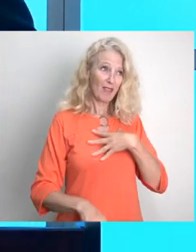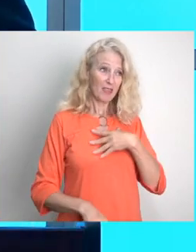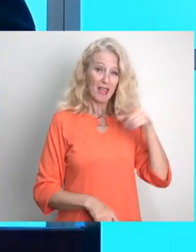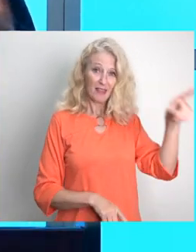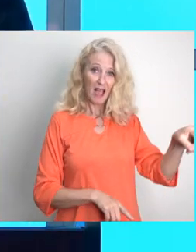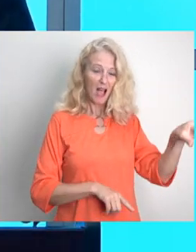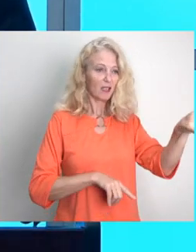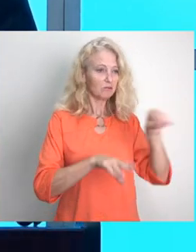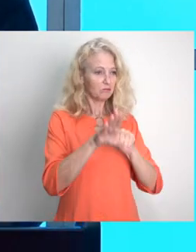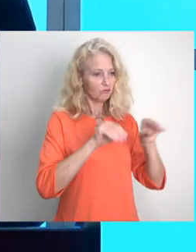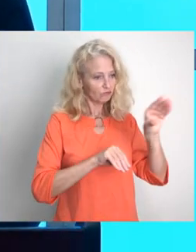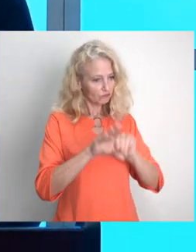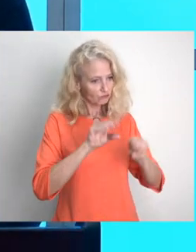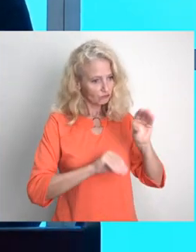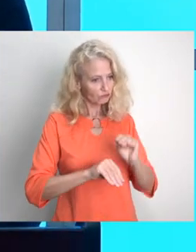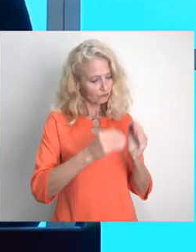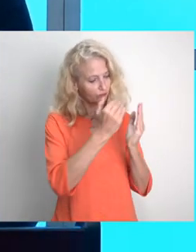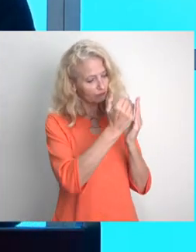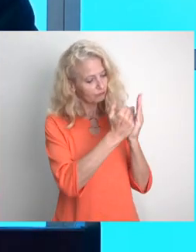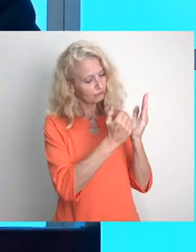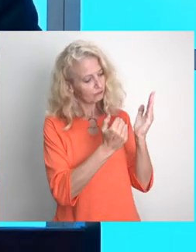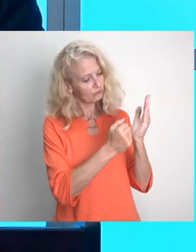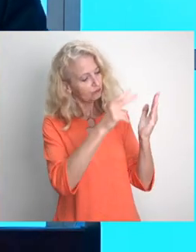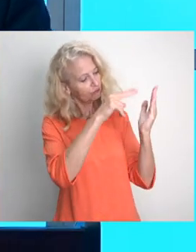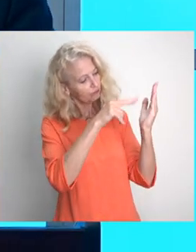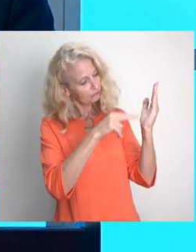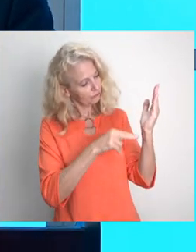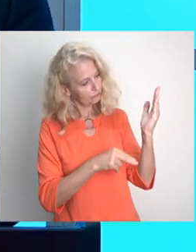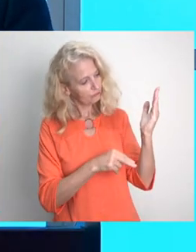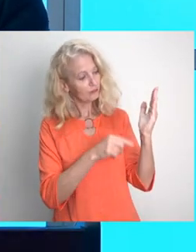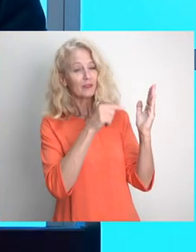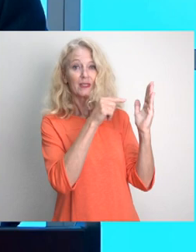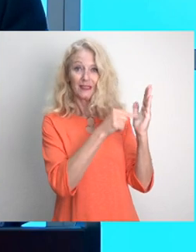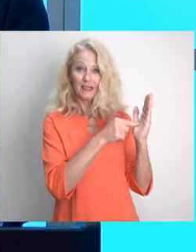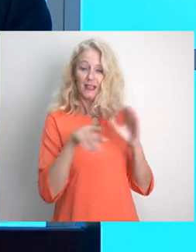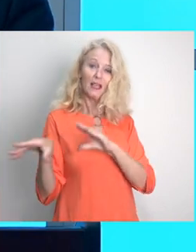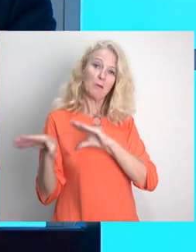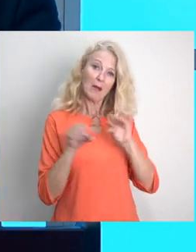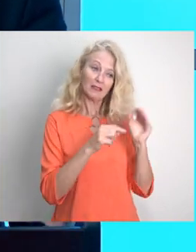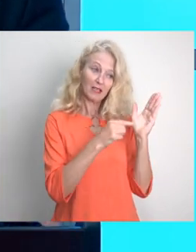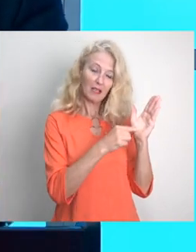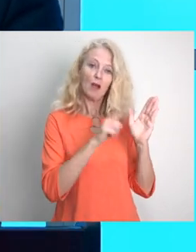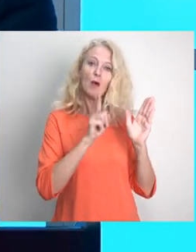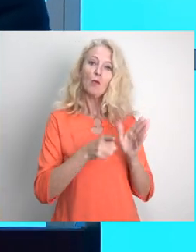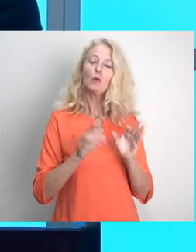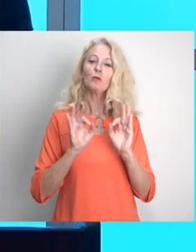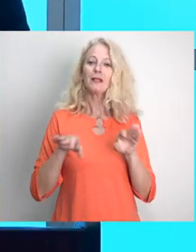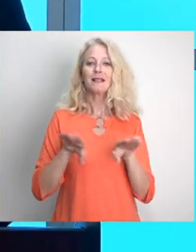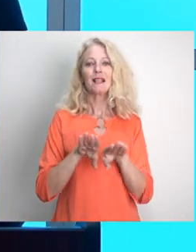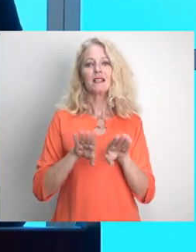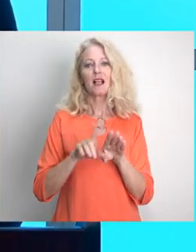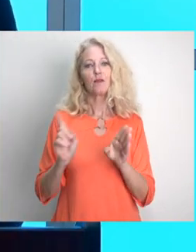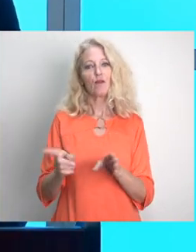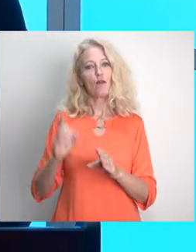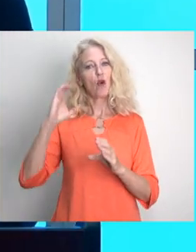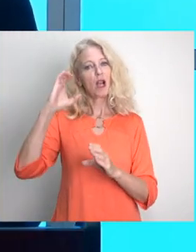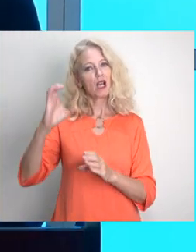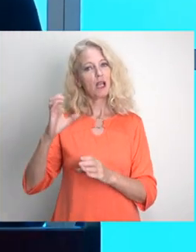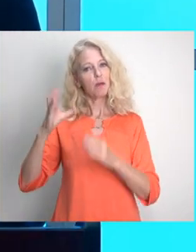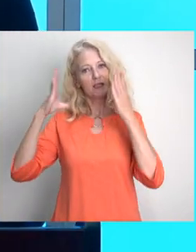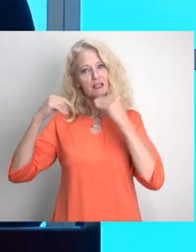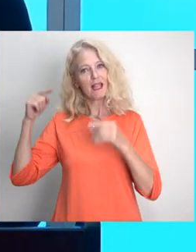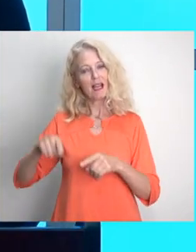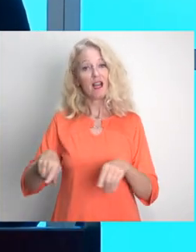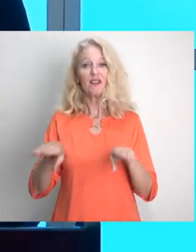die in Den Haag zijn genomen. En wij zijn aan het pleiten natuurlijk dat die maatregelen ook zo gelijk mogelijk voor